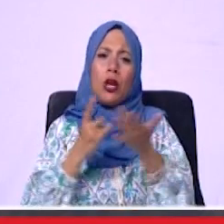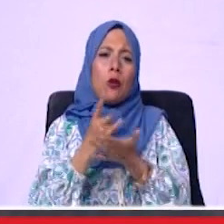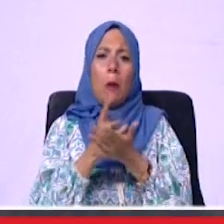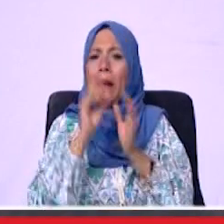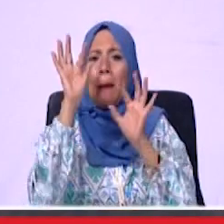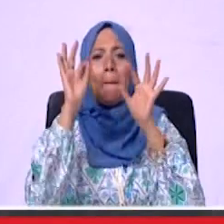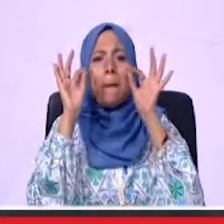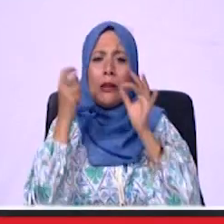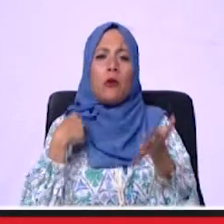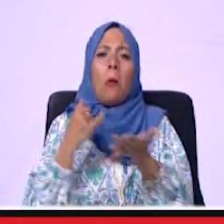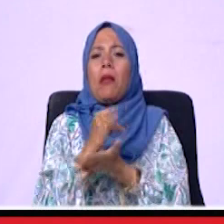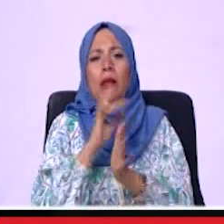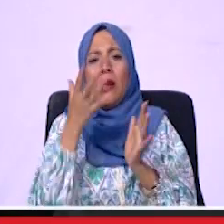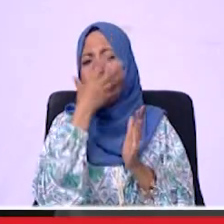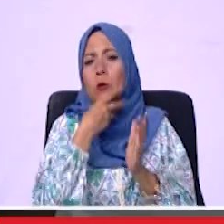بس.